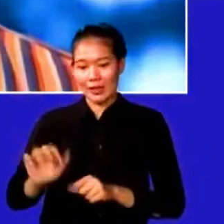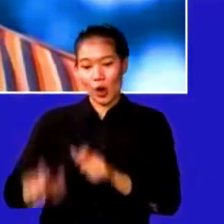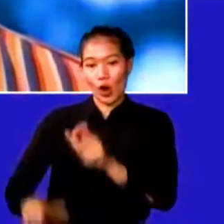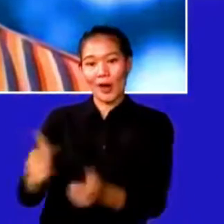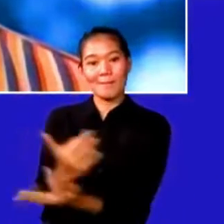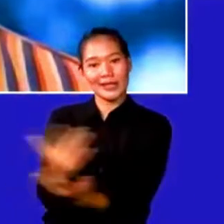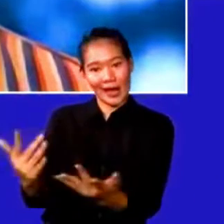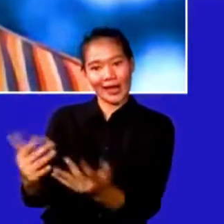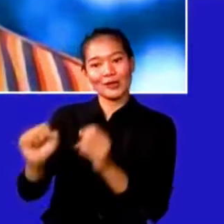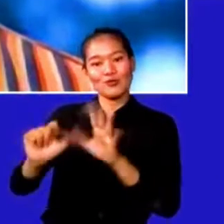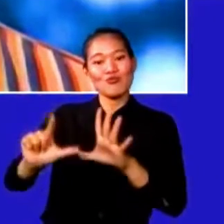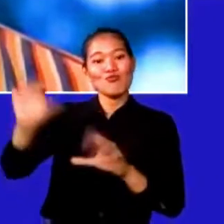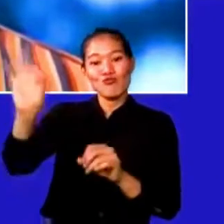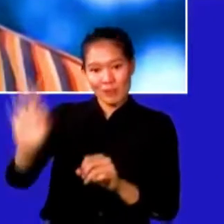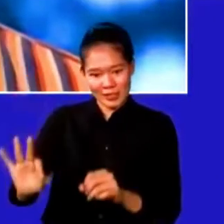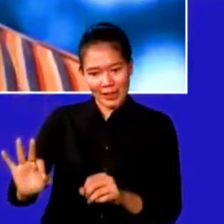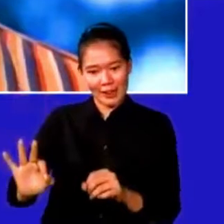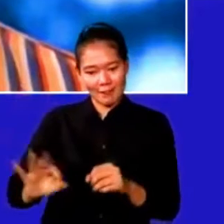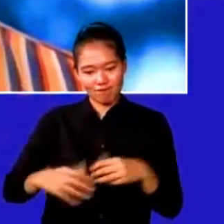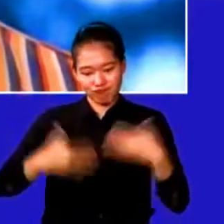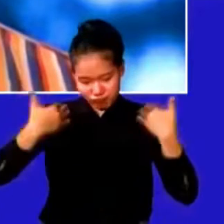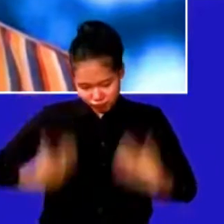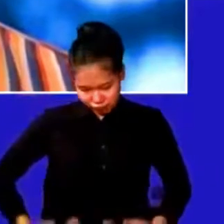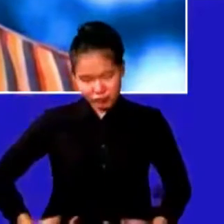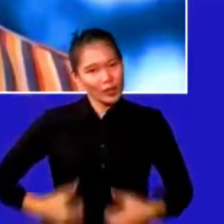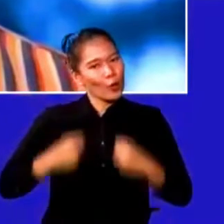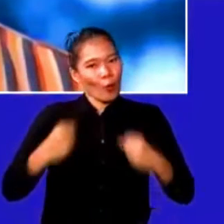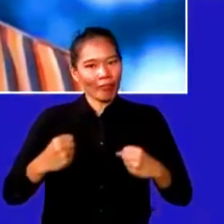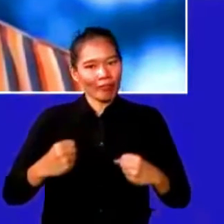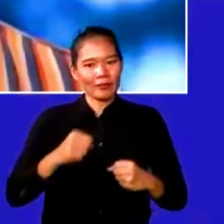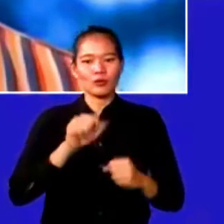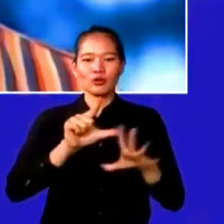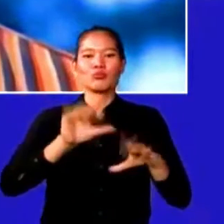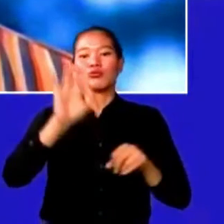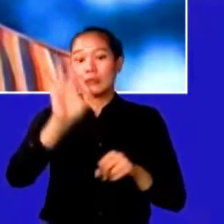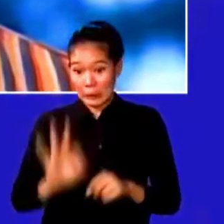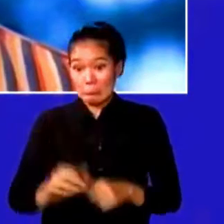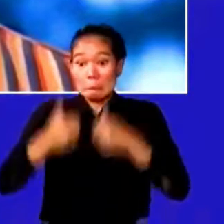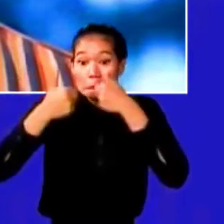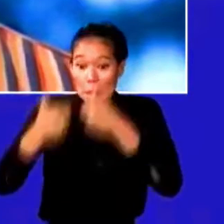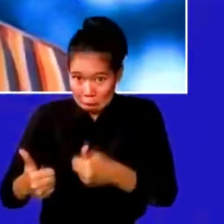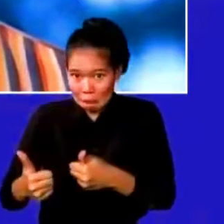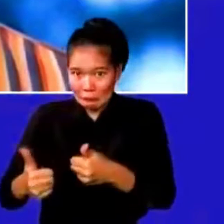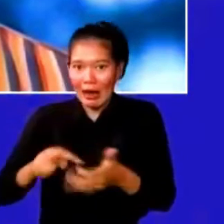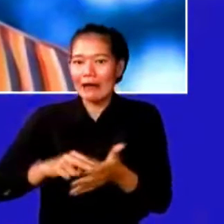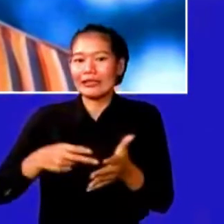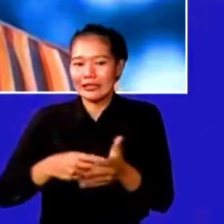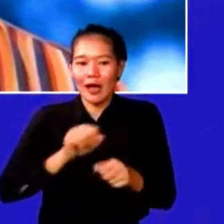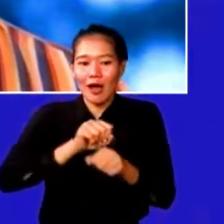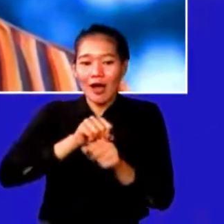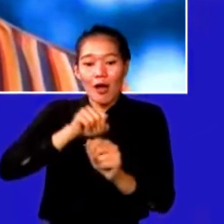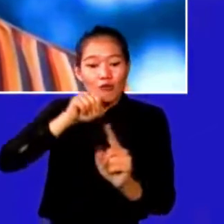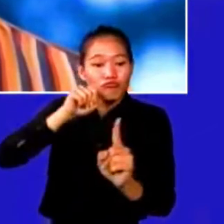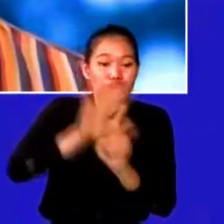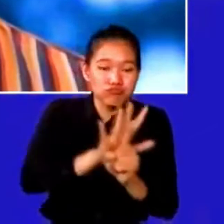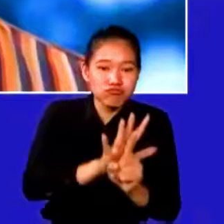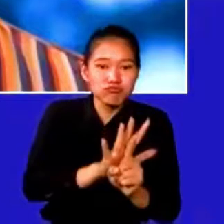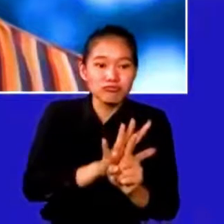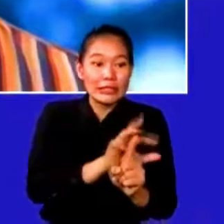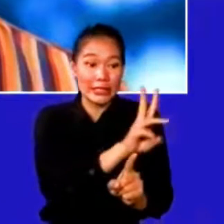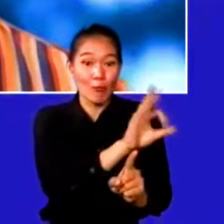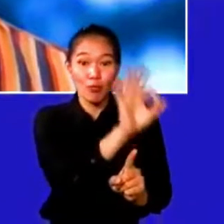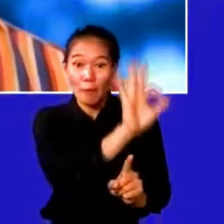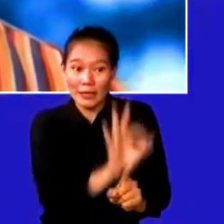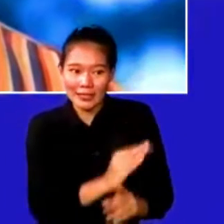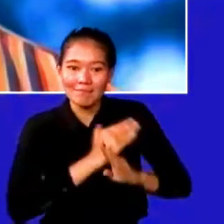nah ini yang kita harapkan kalau itu betul-betul tujuh persen baru bisa mencegah penularan yang 30%